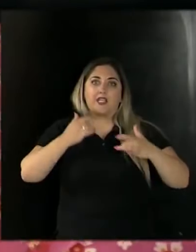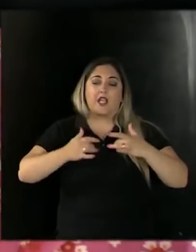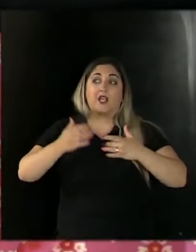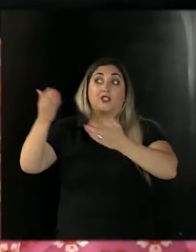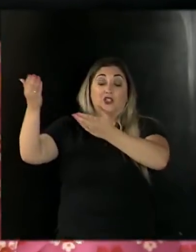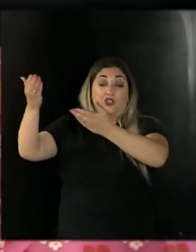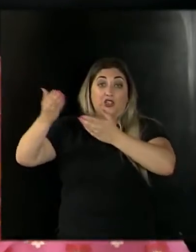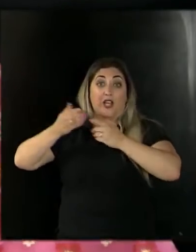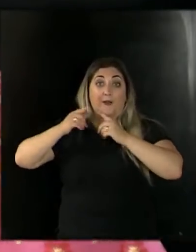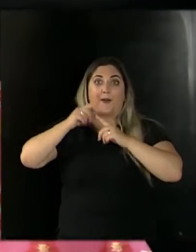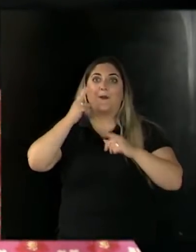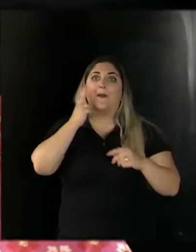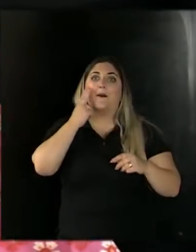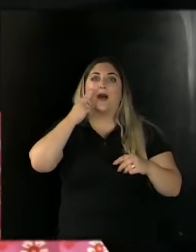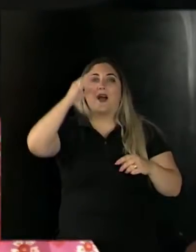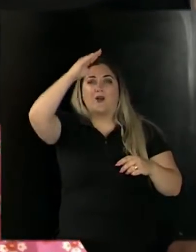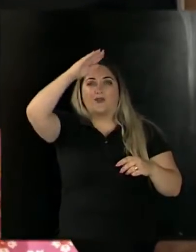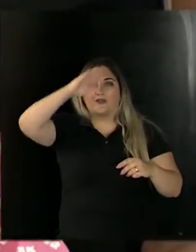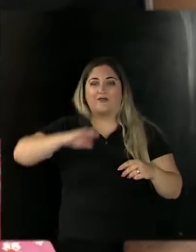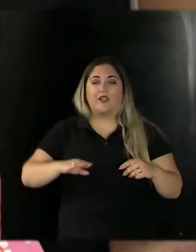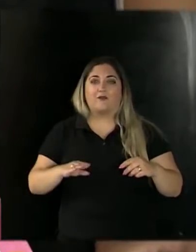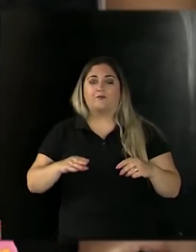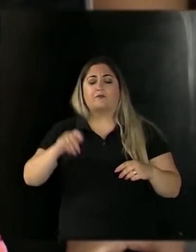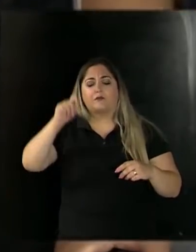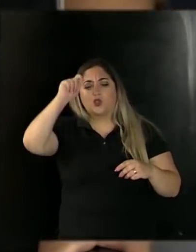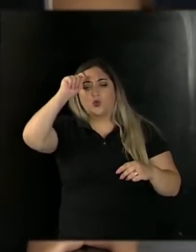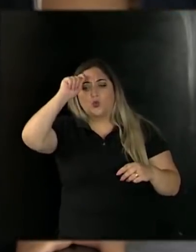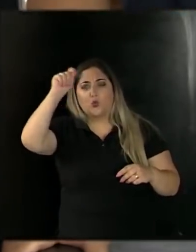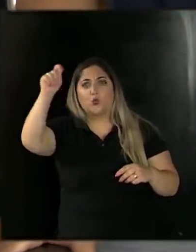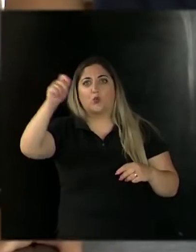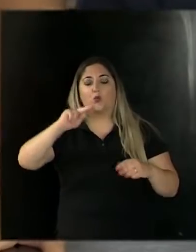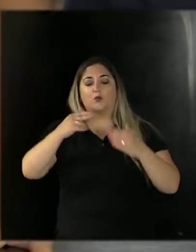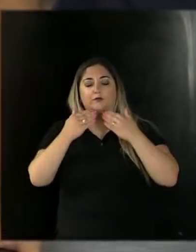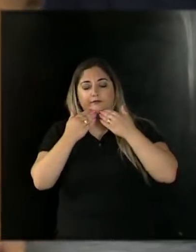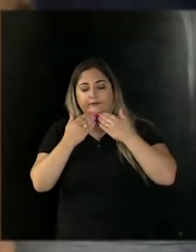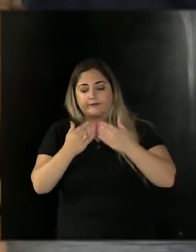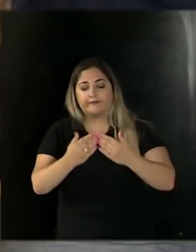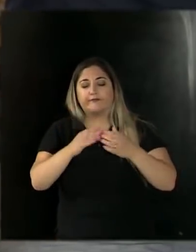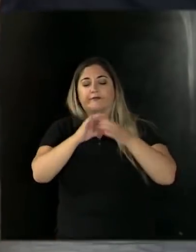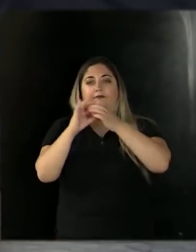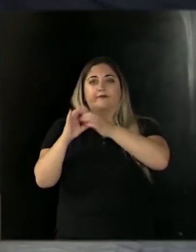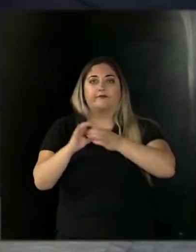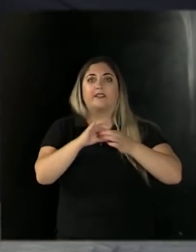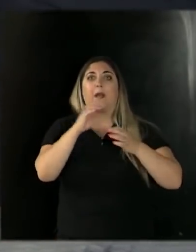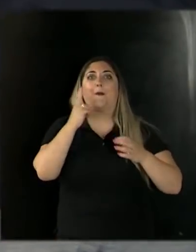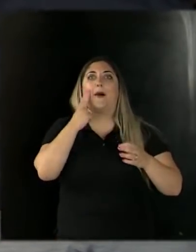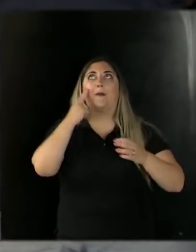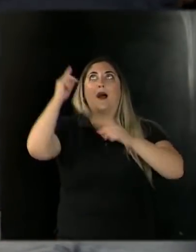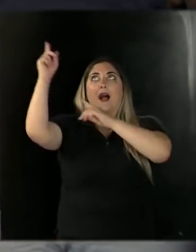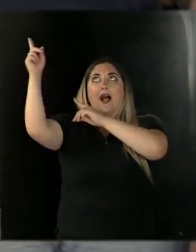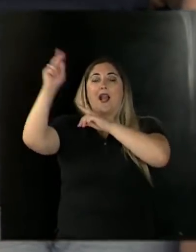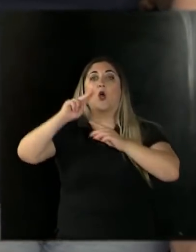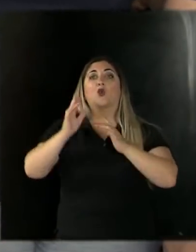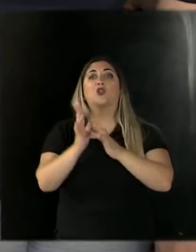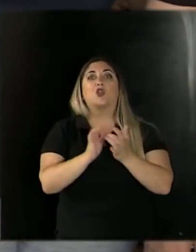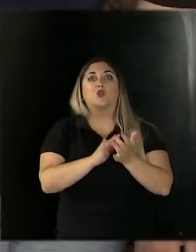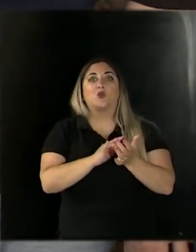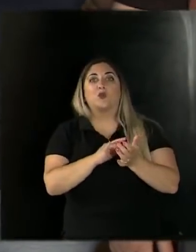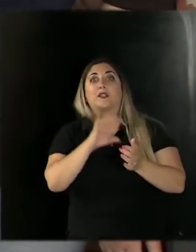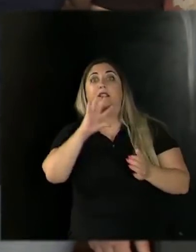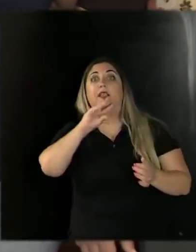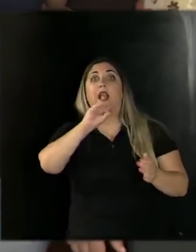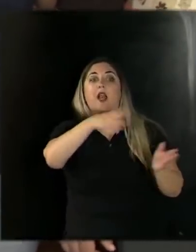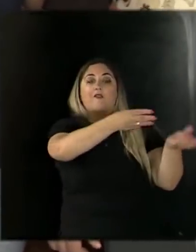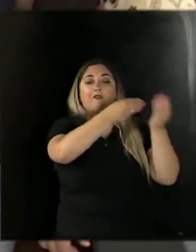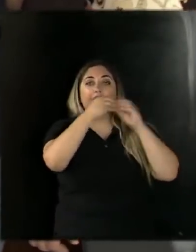li ġej mill-missier u mill-liben, li jum mweġġa' fl-imkien mal-missier u mal-liben, u